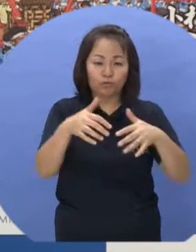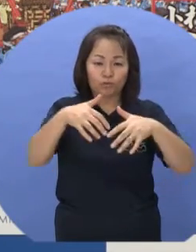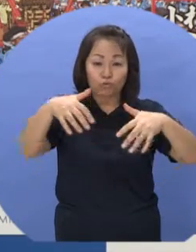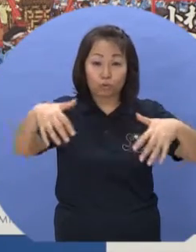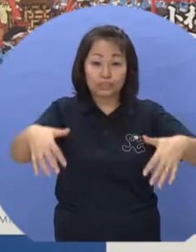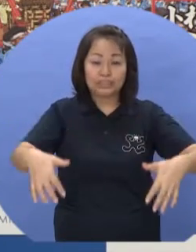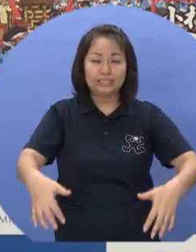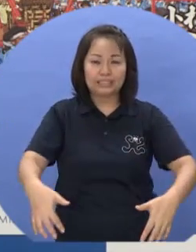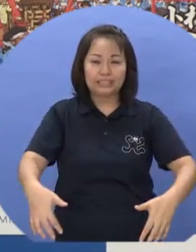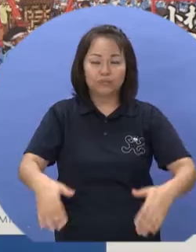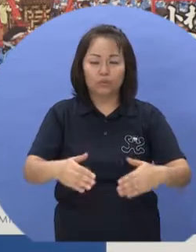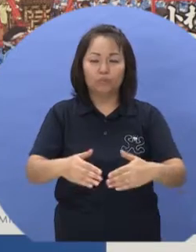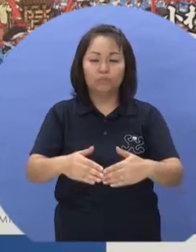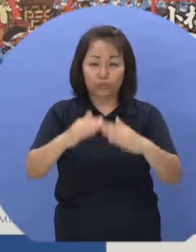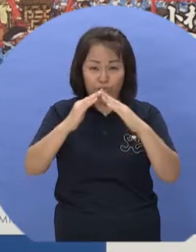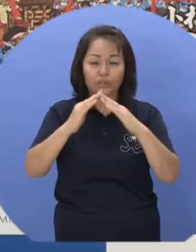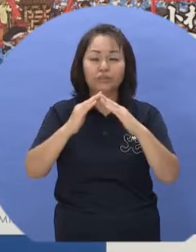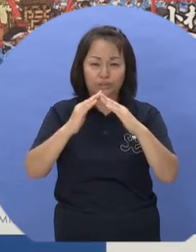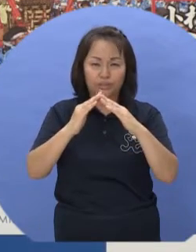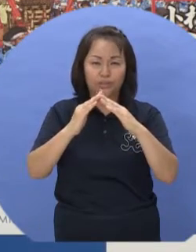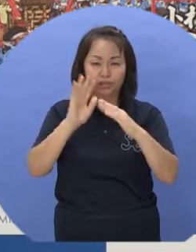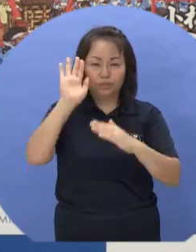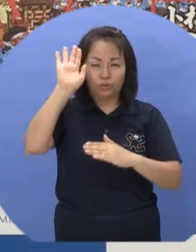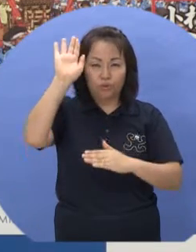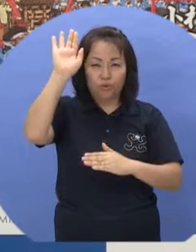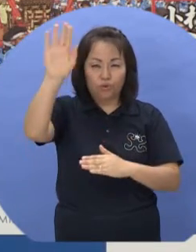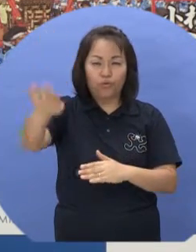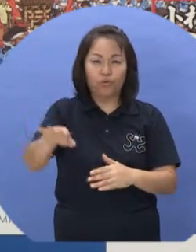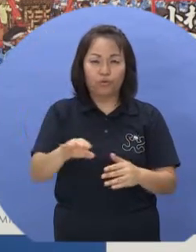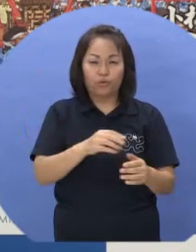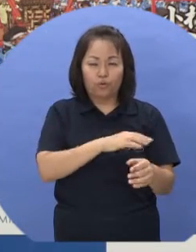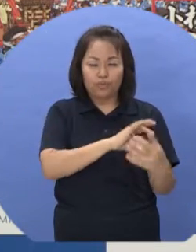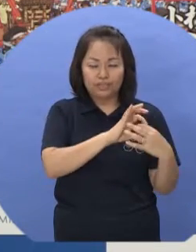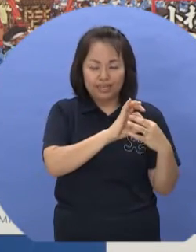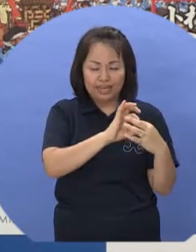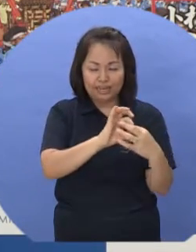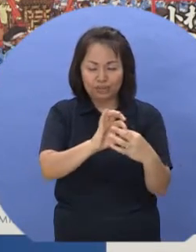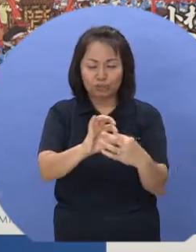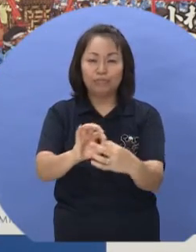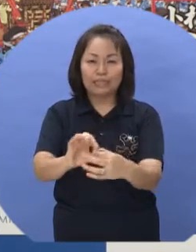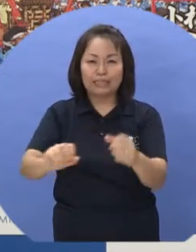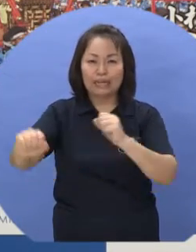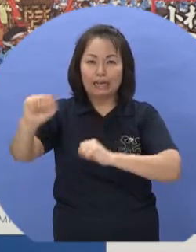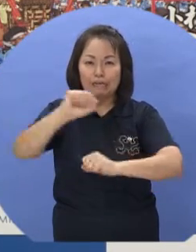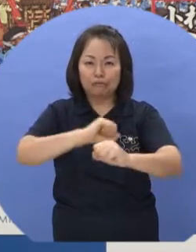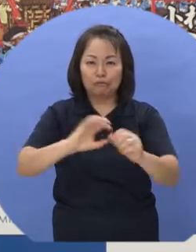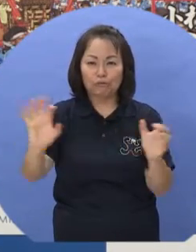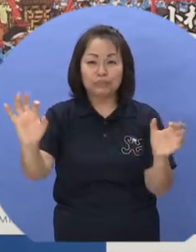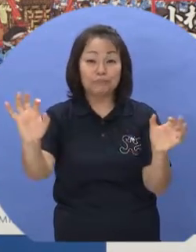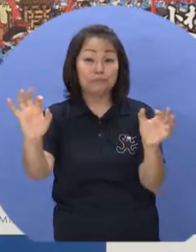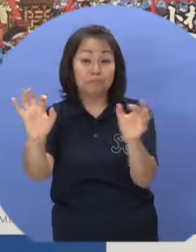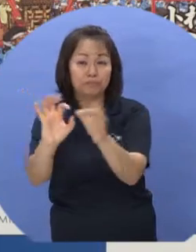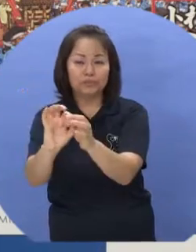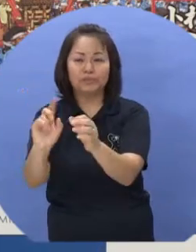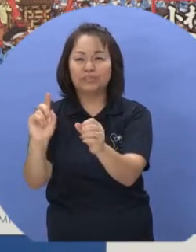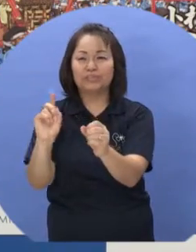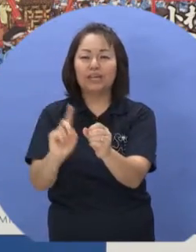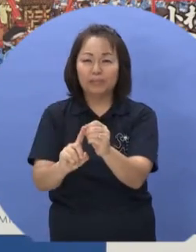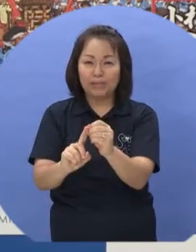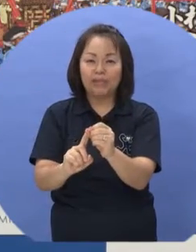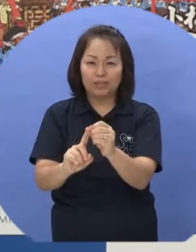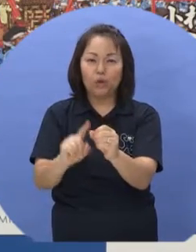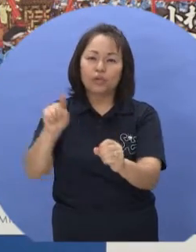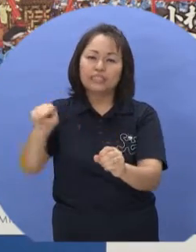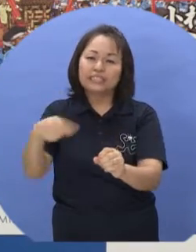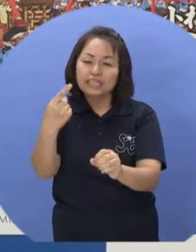ひ立ち上げて、今後の継続的な活動につながるような、そういった機会にもしていきたい